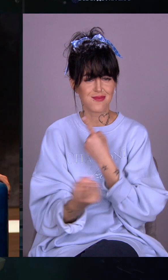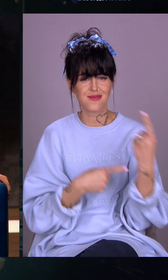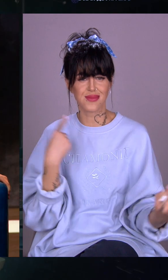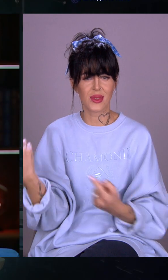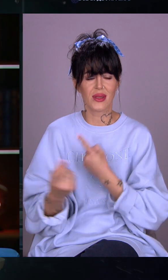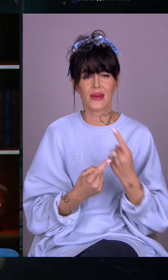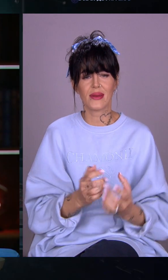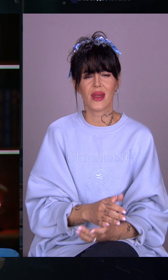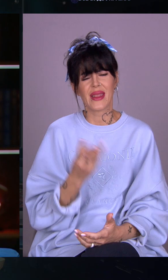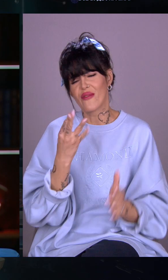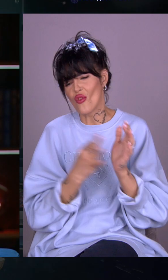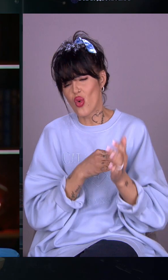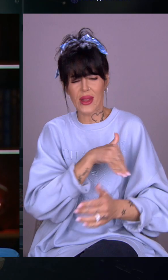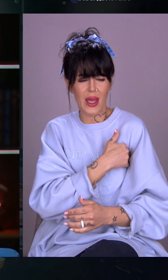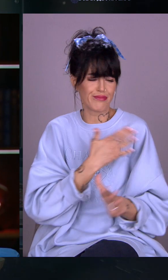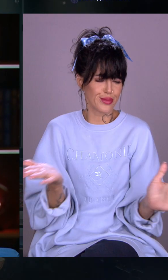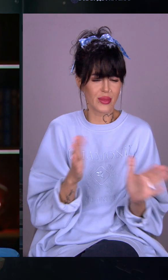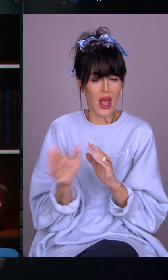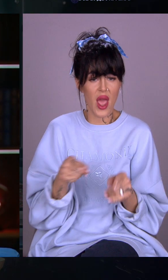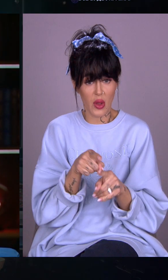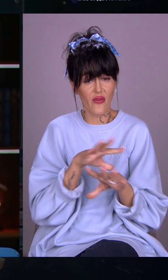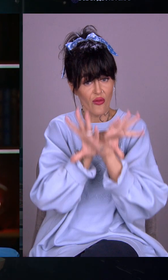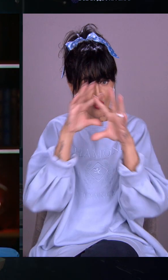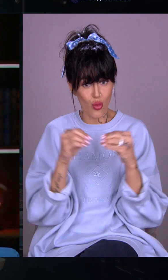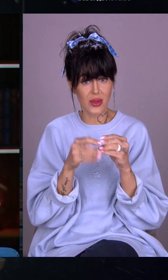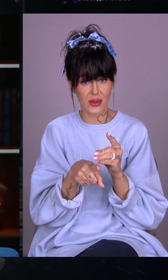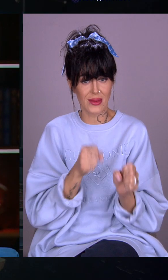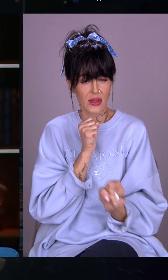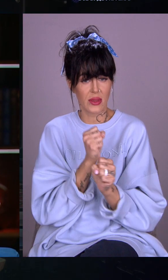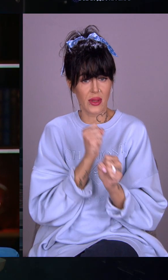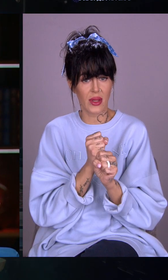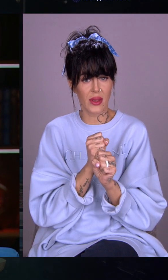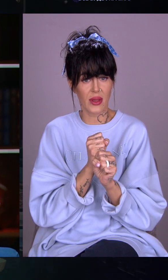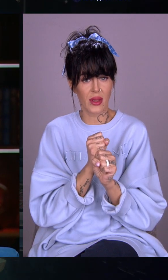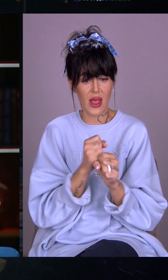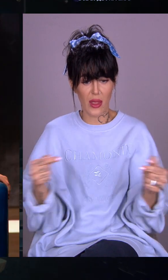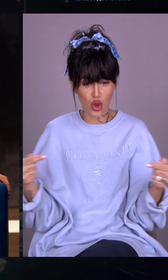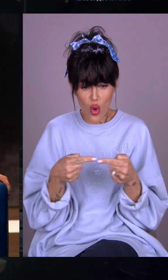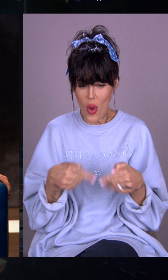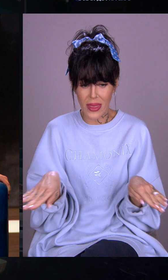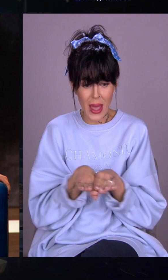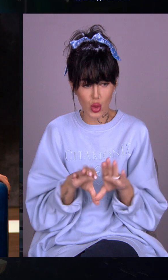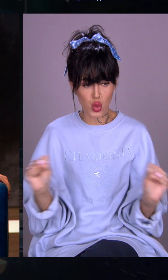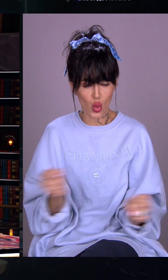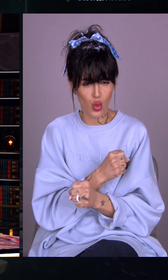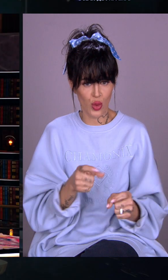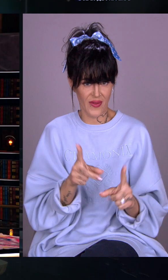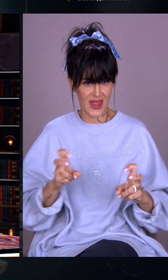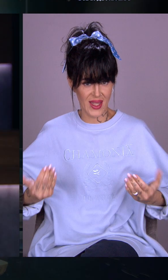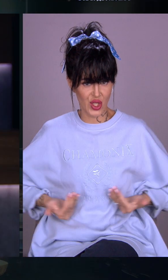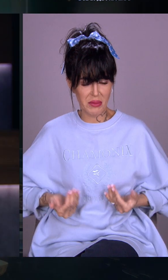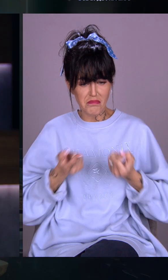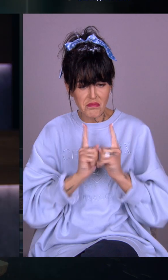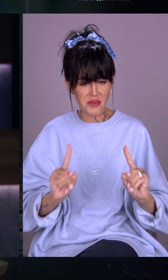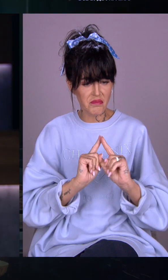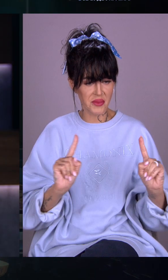38, не 38, ви все це робите. Ну, точно, при такому темпі життя якісь дикі історії